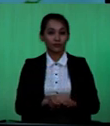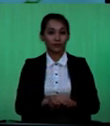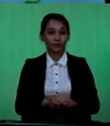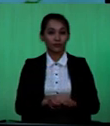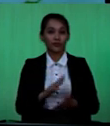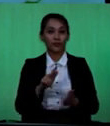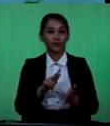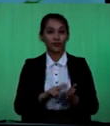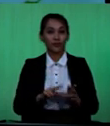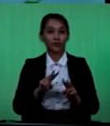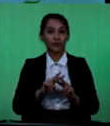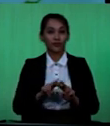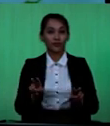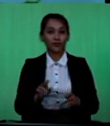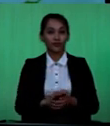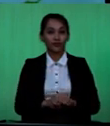80.